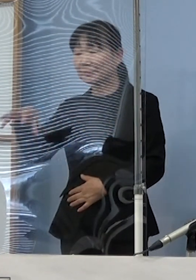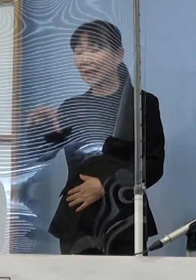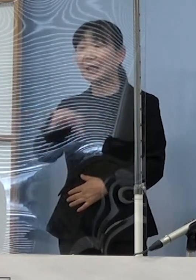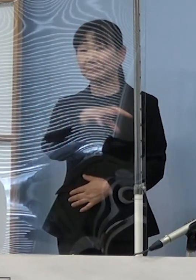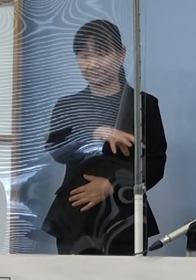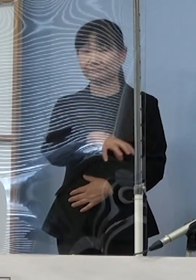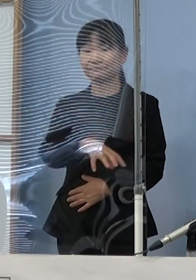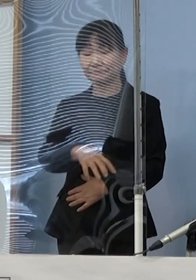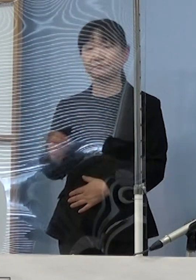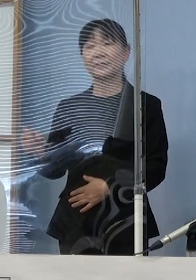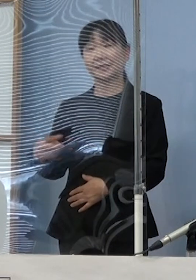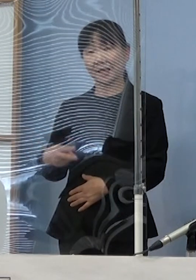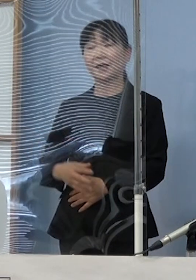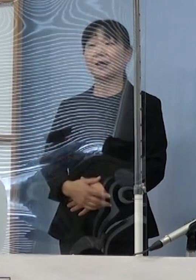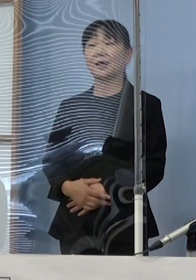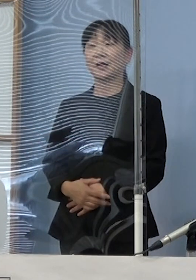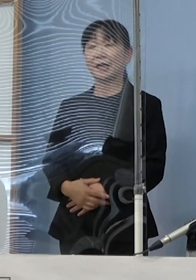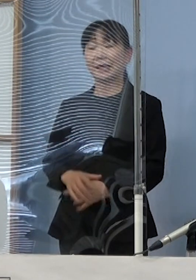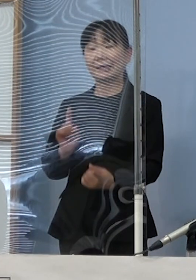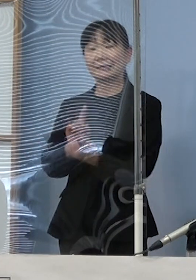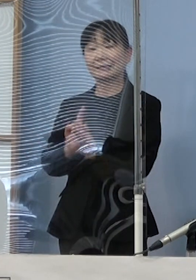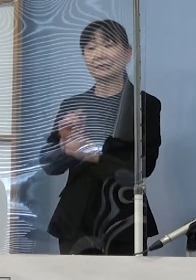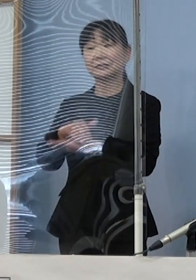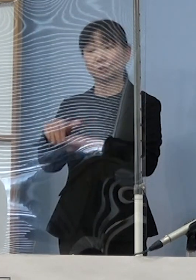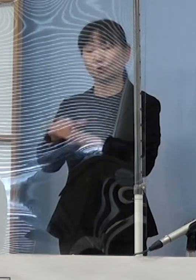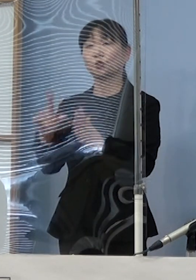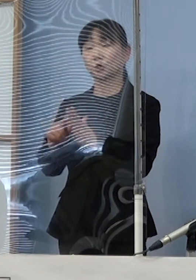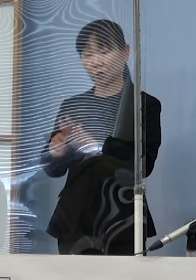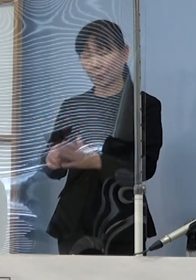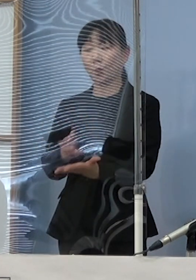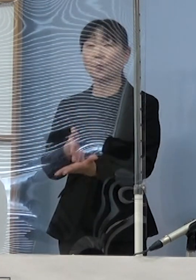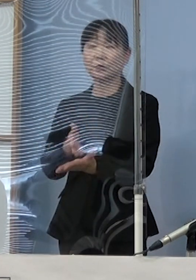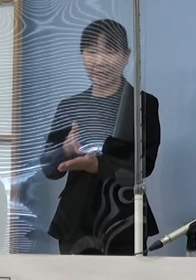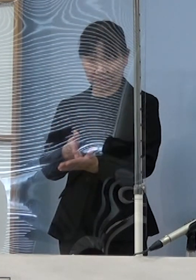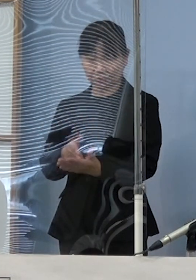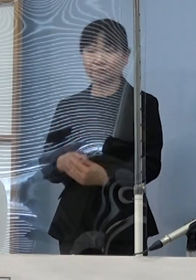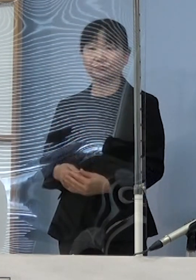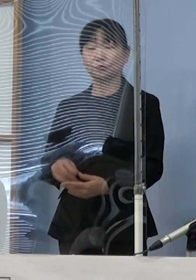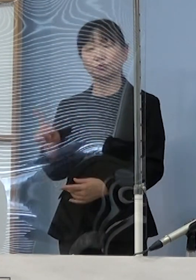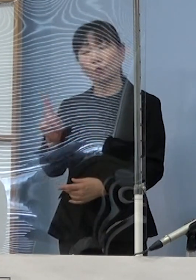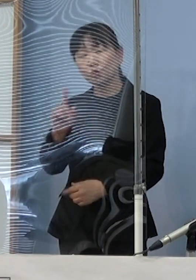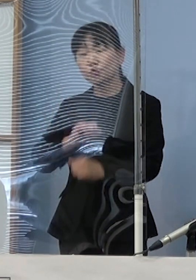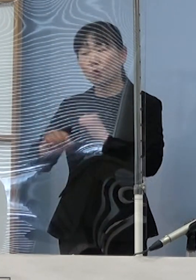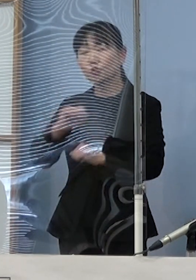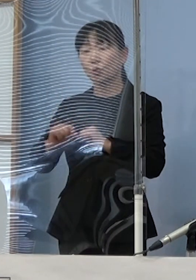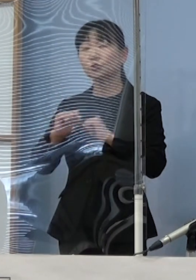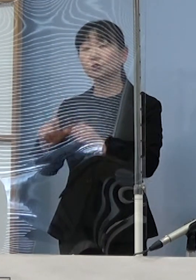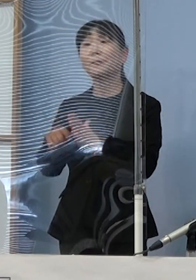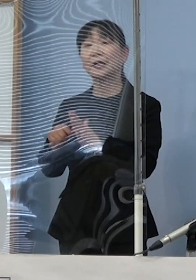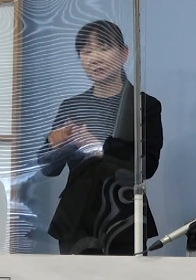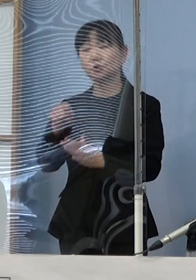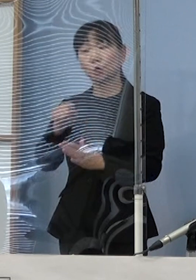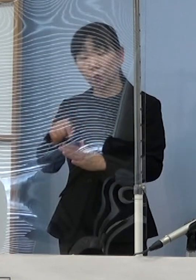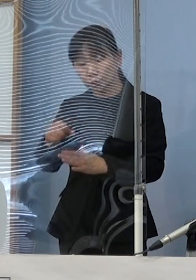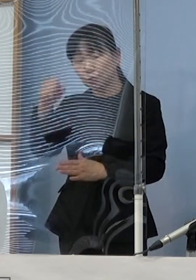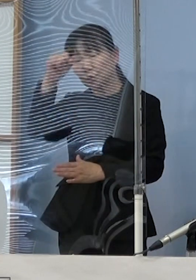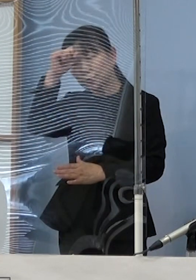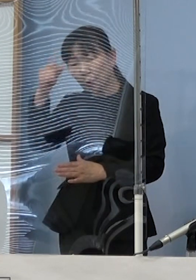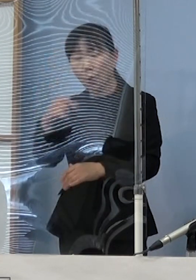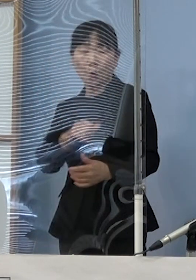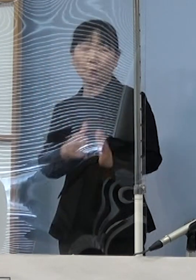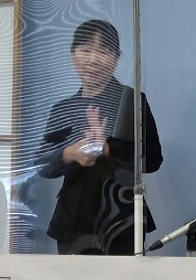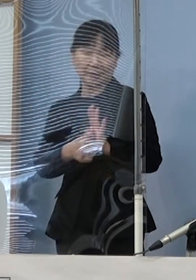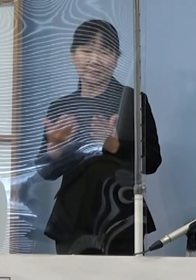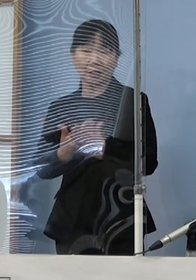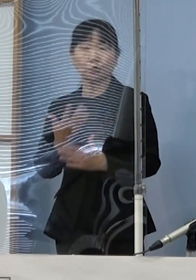な場面あるいは対策、こういったときにも申し上げる、つまりどういう行動を取る場合にそうした病名にな